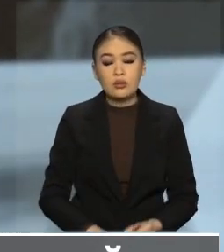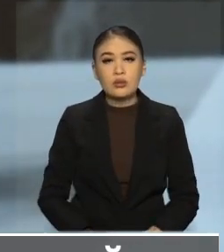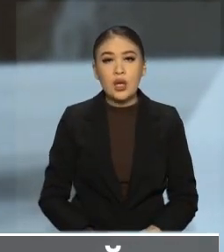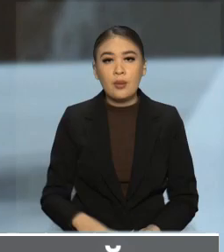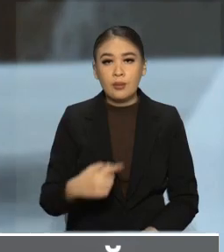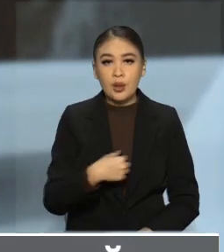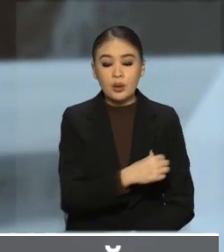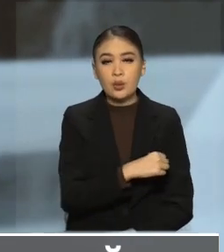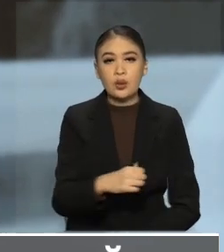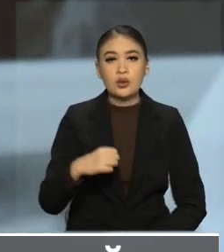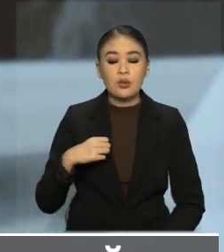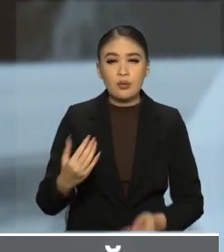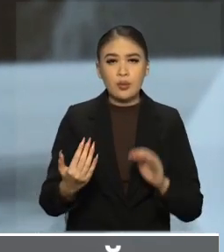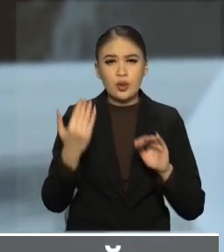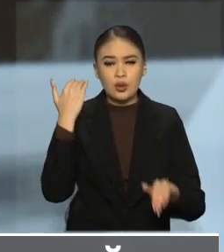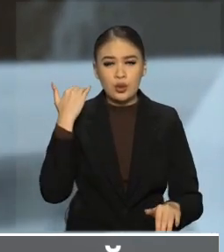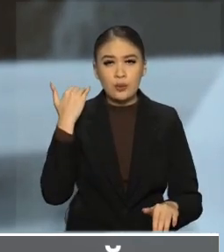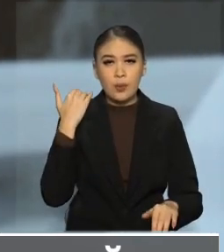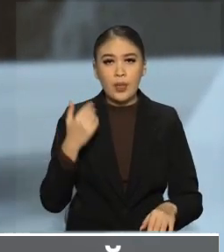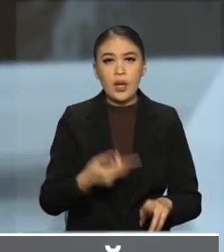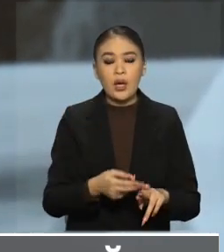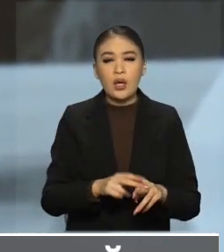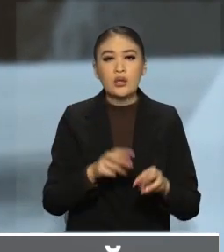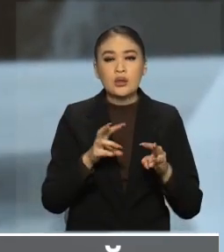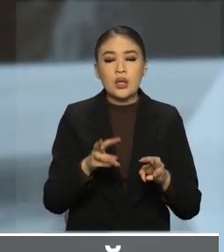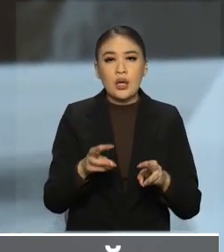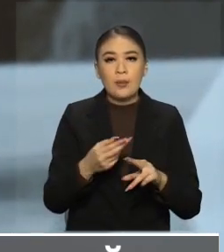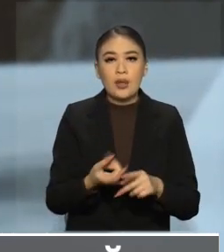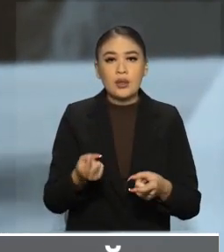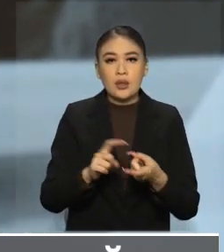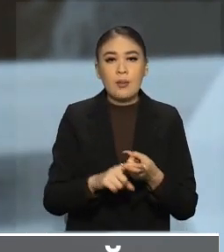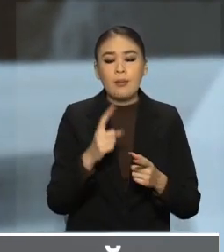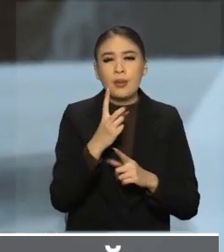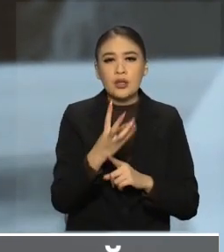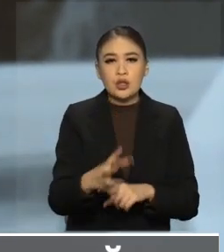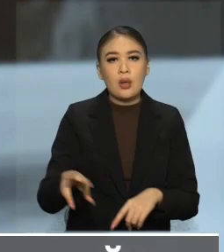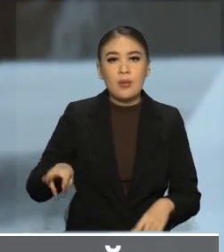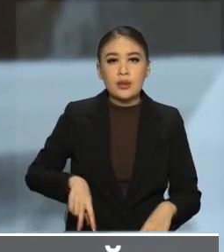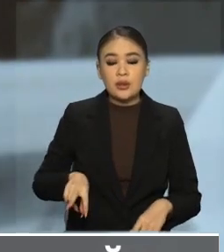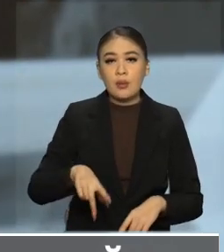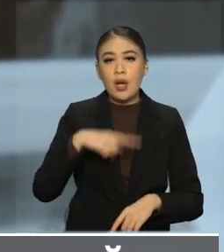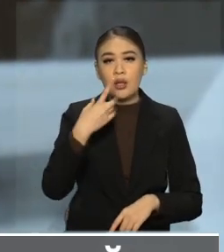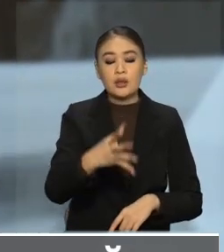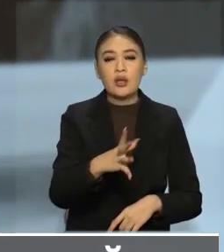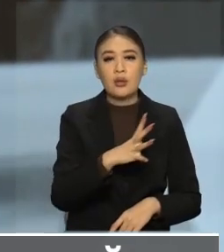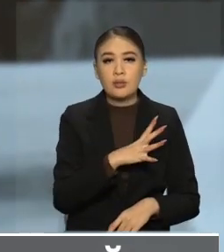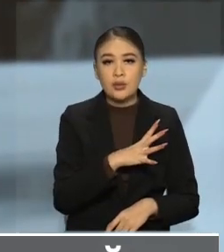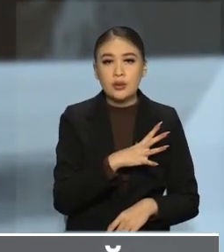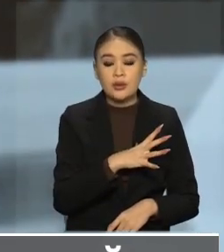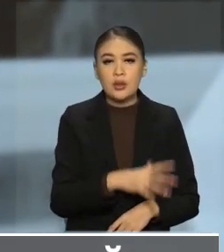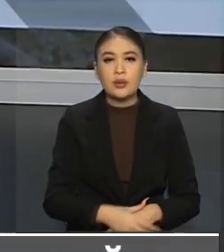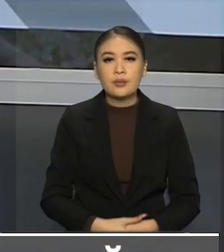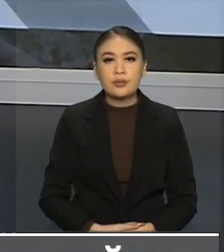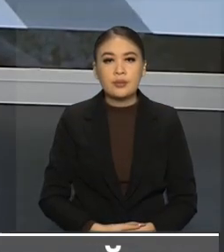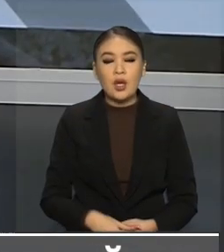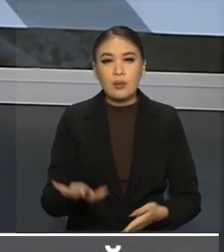мен өзім бұрынғы көмір департаментінің бірнеше бастығымен сөйлестім. Олардың айтатыны,